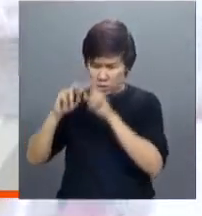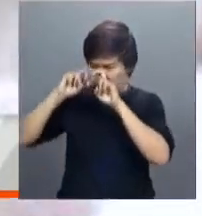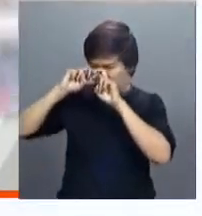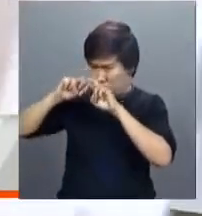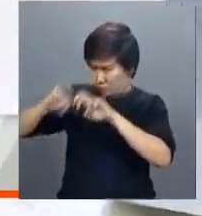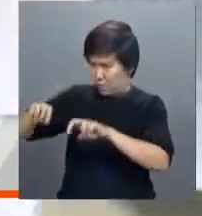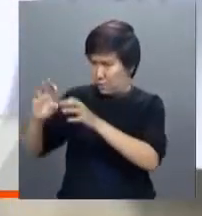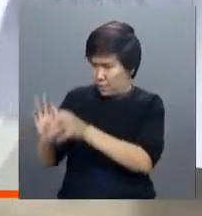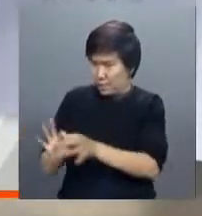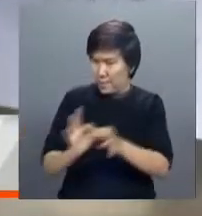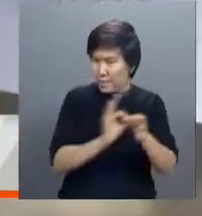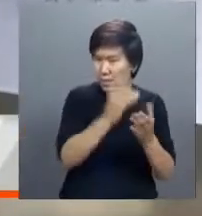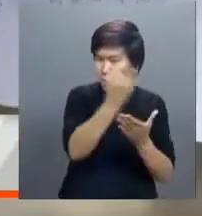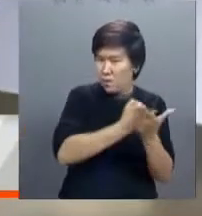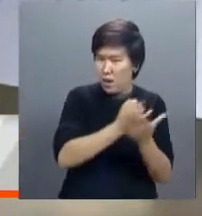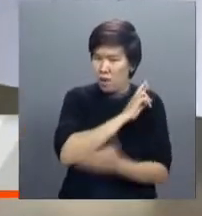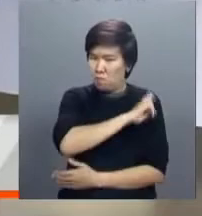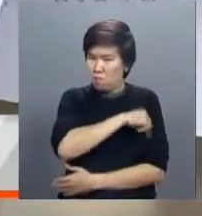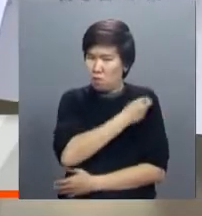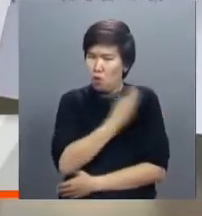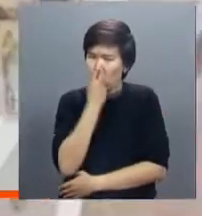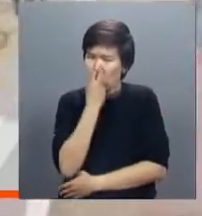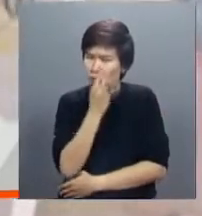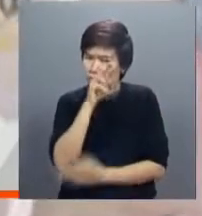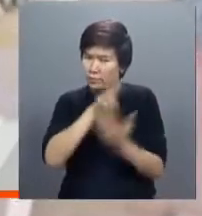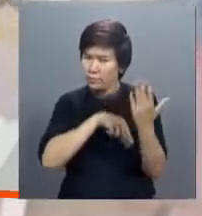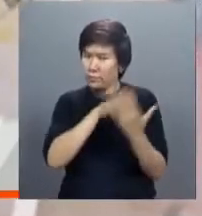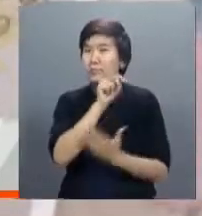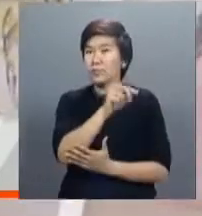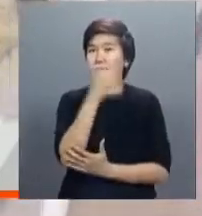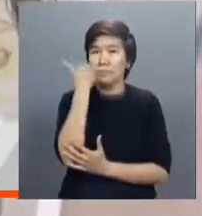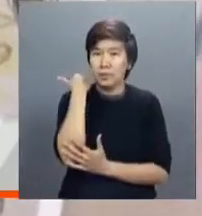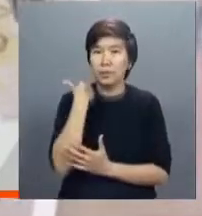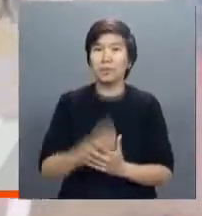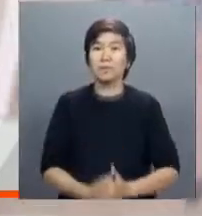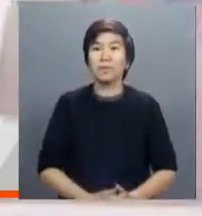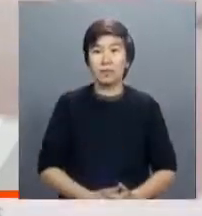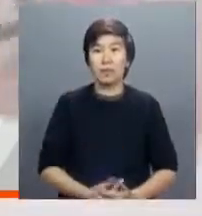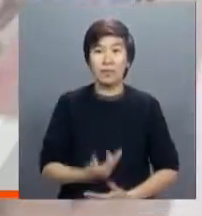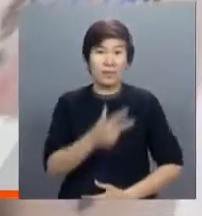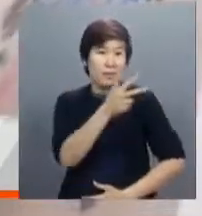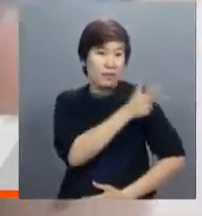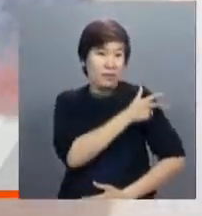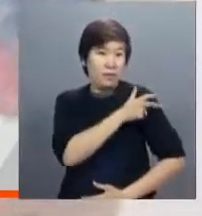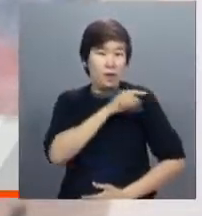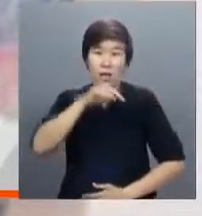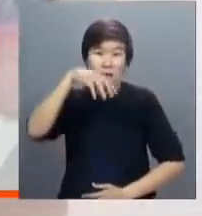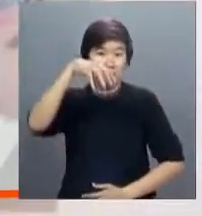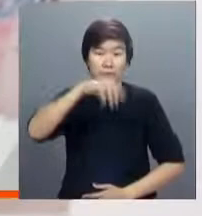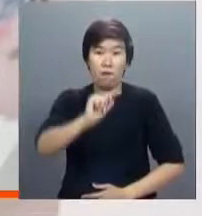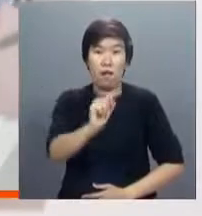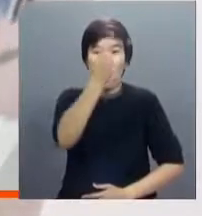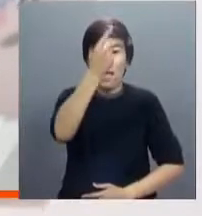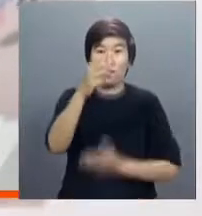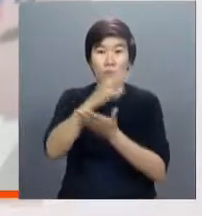ศิลปะหนึ่งในผลงานจบของว่าที่ดุษฎีบัณฑิตสาขาวิชาทัศนศิลป์รุ่นแรกของศิลปากรสร้างองค์